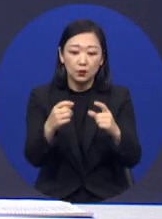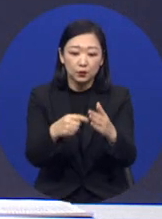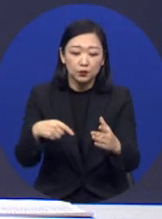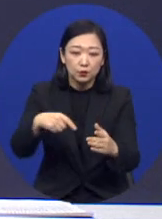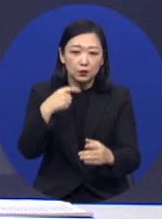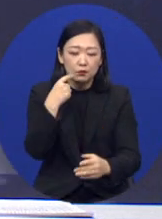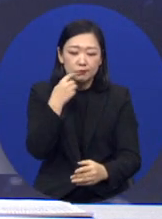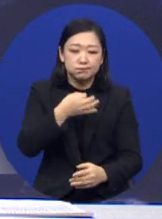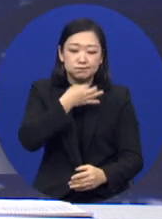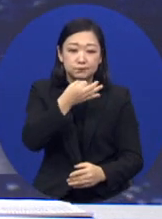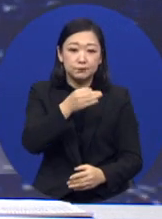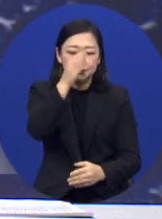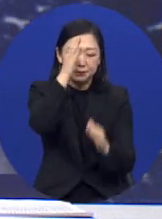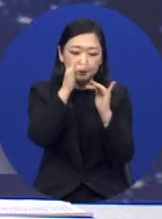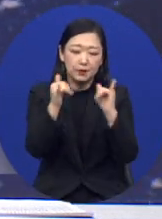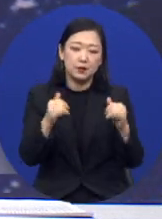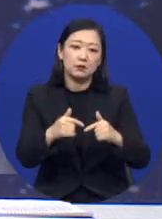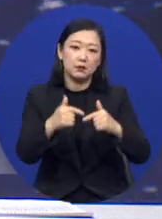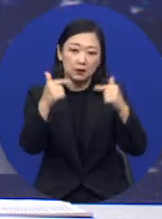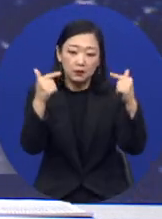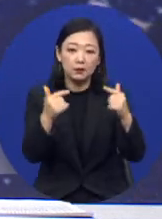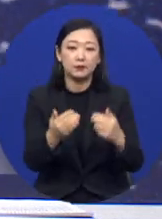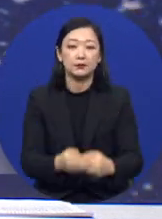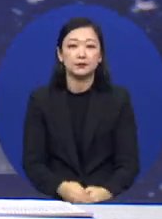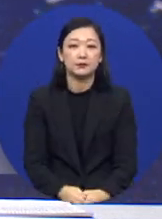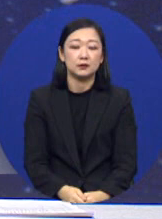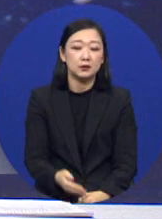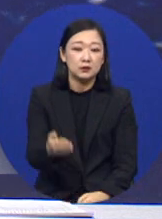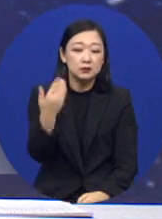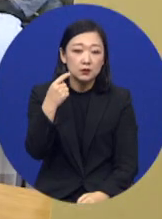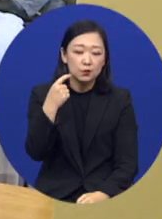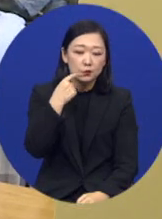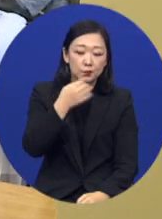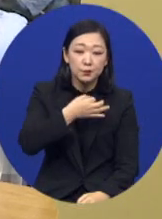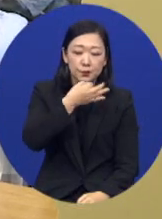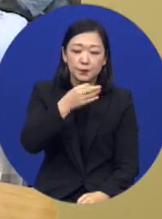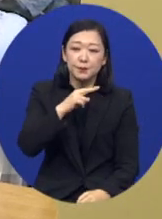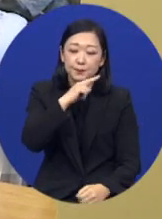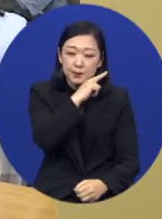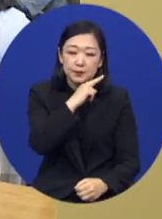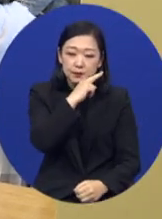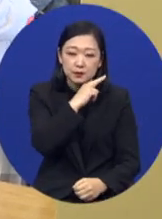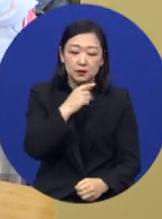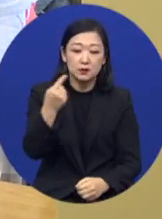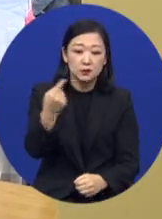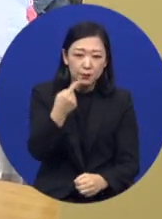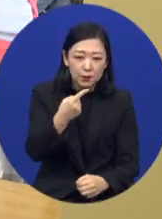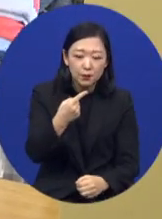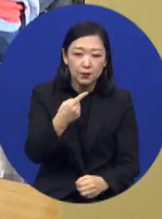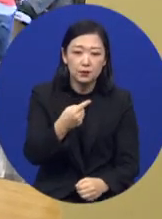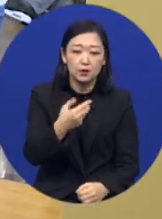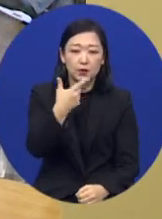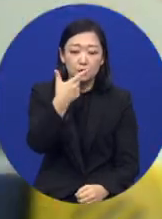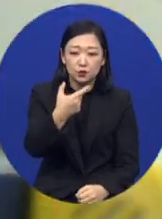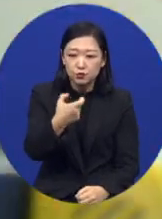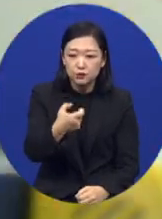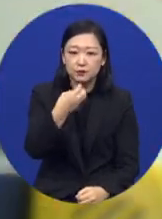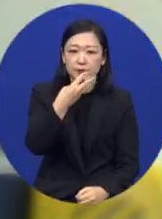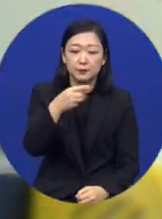돈에 독감 환자가 크게 늘고 있습니다 제주도에 따르면 지난주 독감 의심환자는 외래환자 천명당